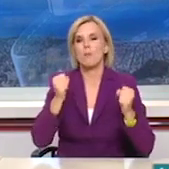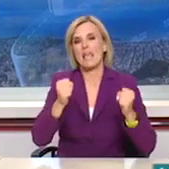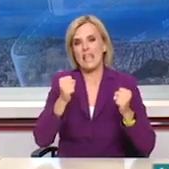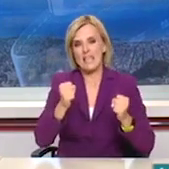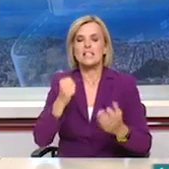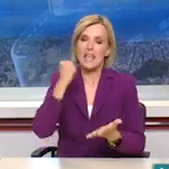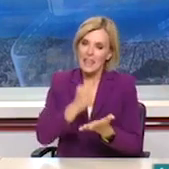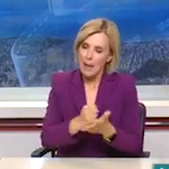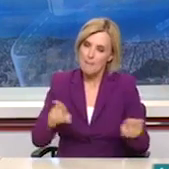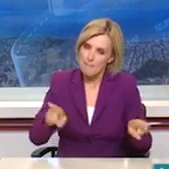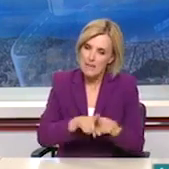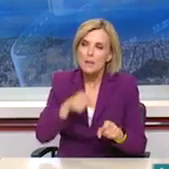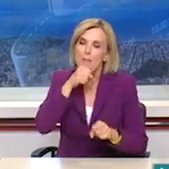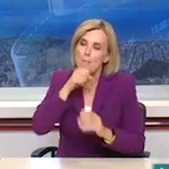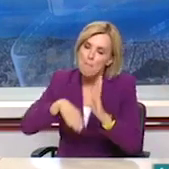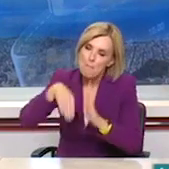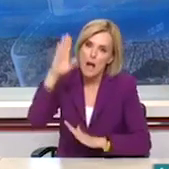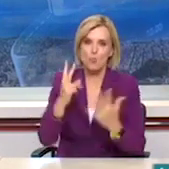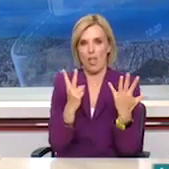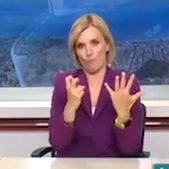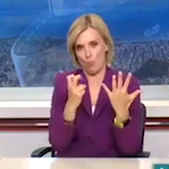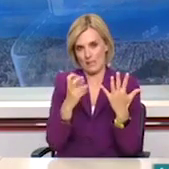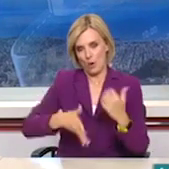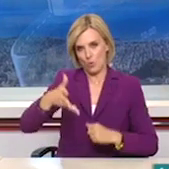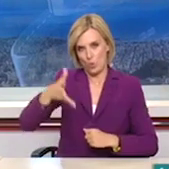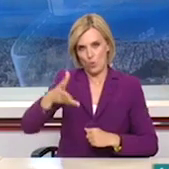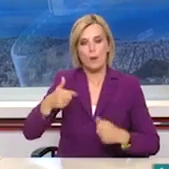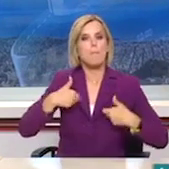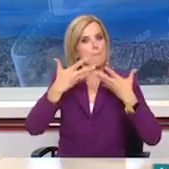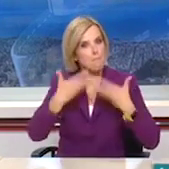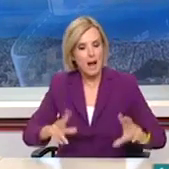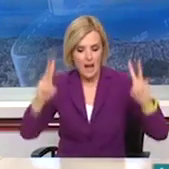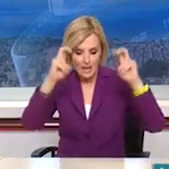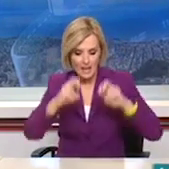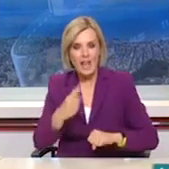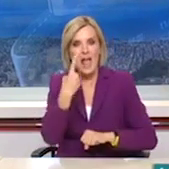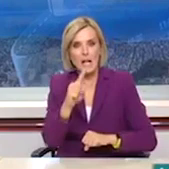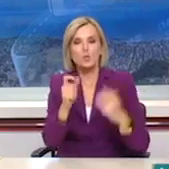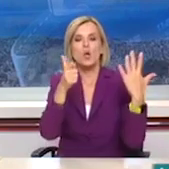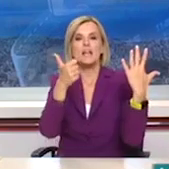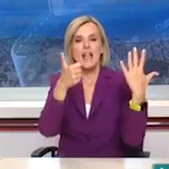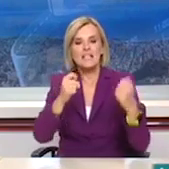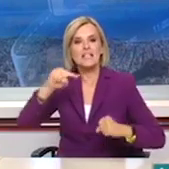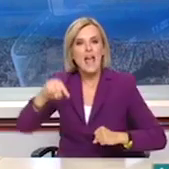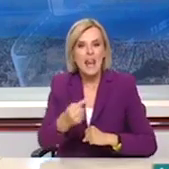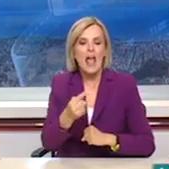ηλικία 70 ετών και άνω. Έχουν συνολικά ελεγχθεί 160.991 κλινικά δείγματα.